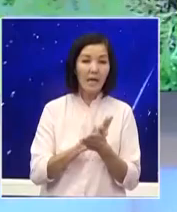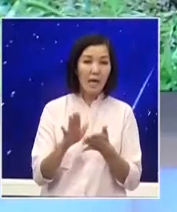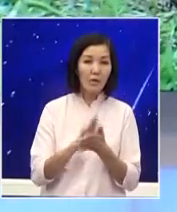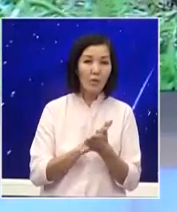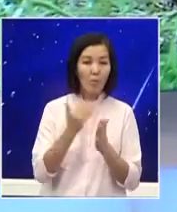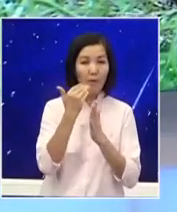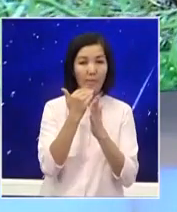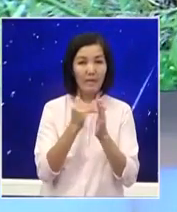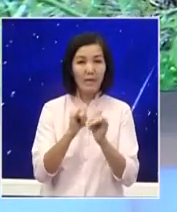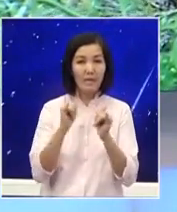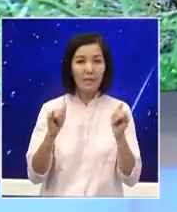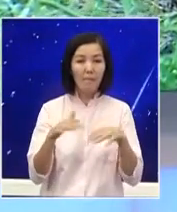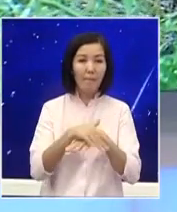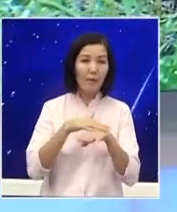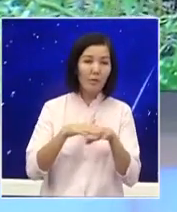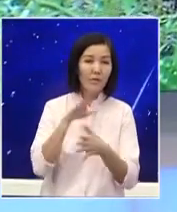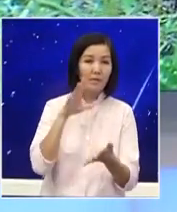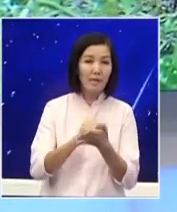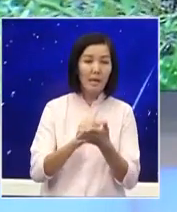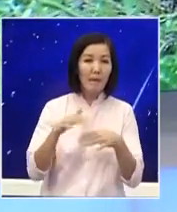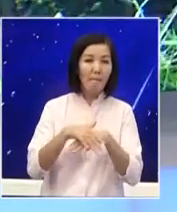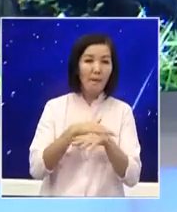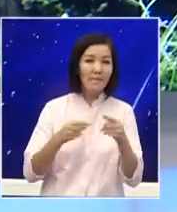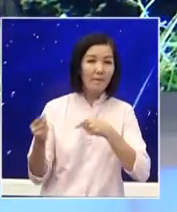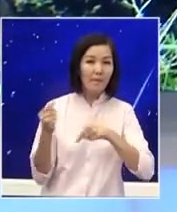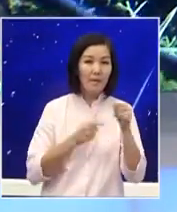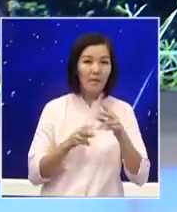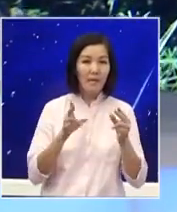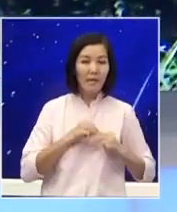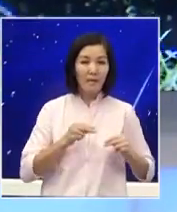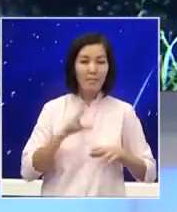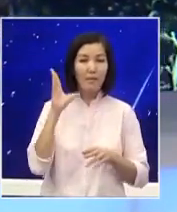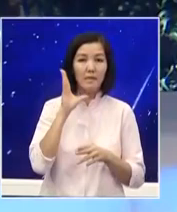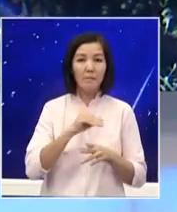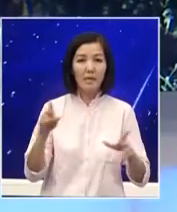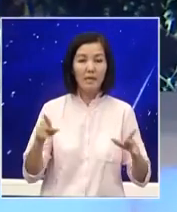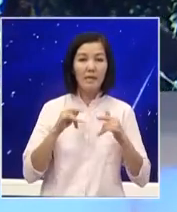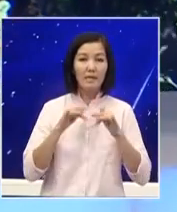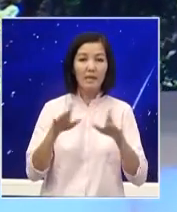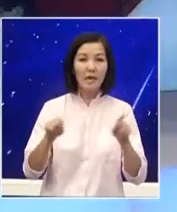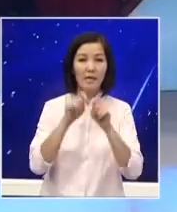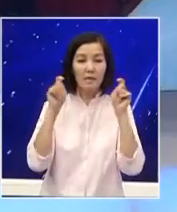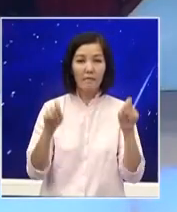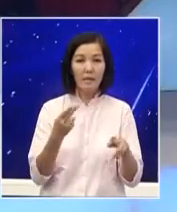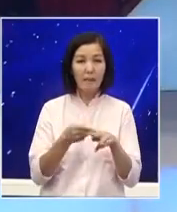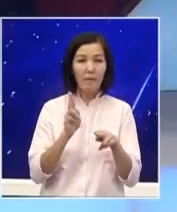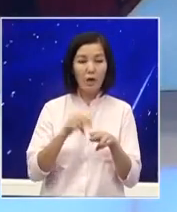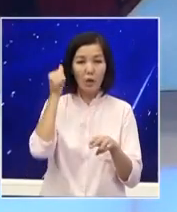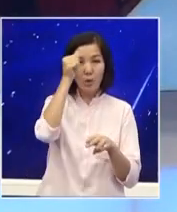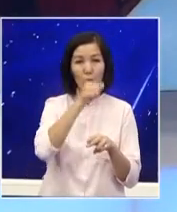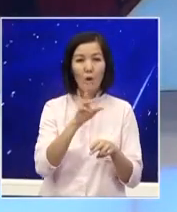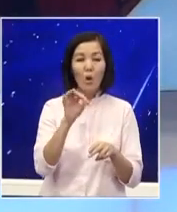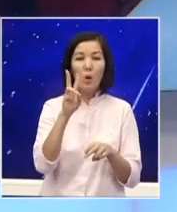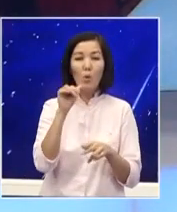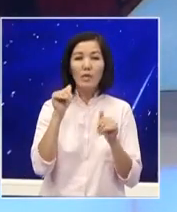гранту по программе развития продуктивной занятости и массово предпринимательства i'm back смогли открыть свое дело в этом году предприниматель жанат пеку